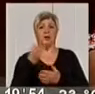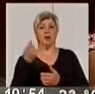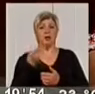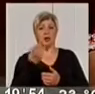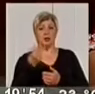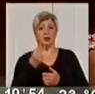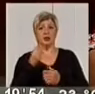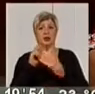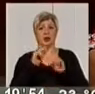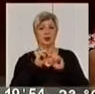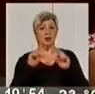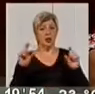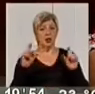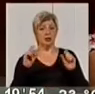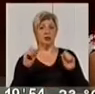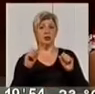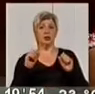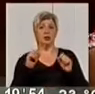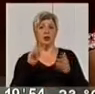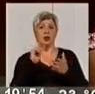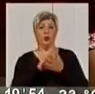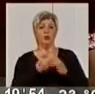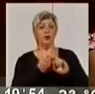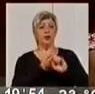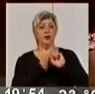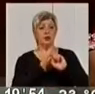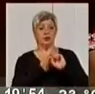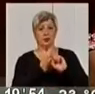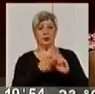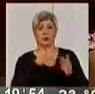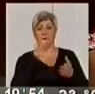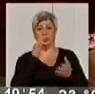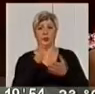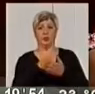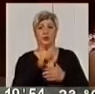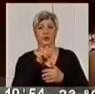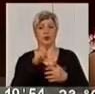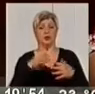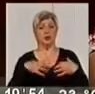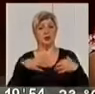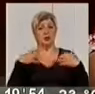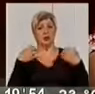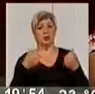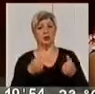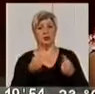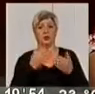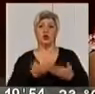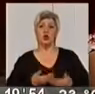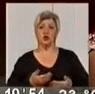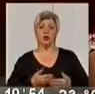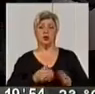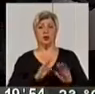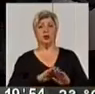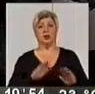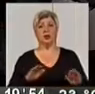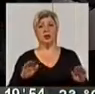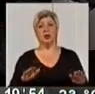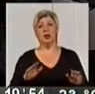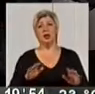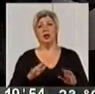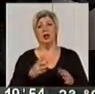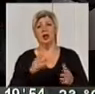директори закладів повинні контактувати з цими. Вони повинні, вони відповідають за здоров'я і життя дітей. І вони повинні